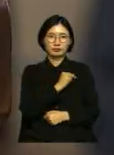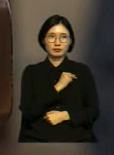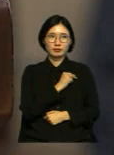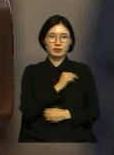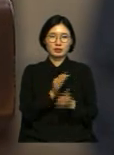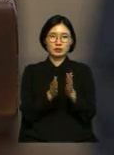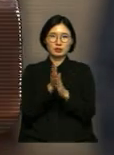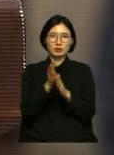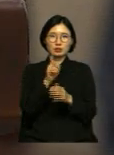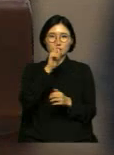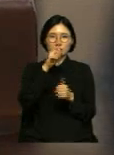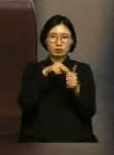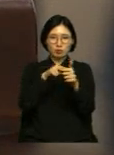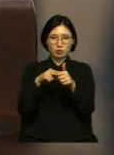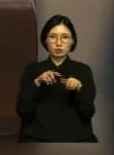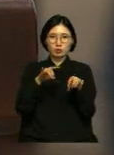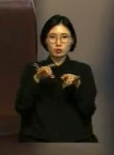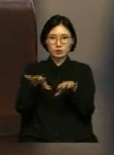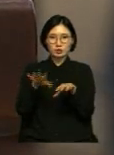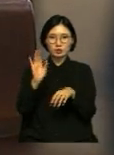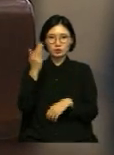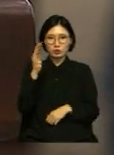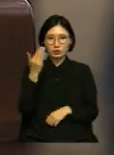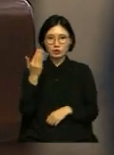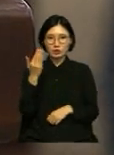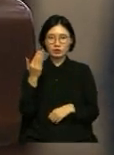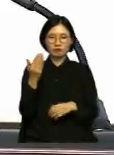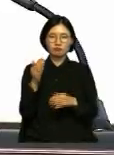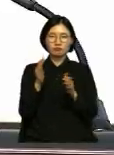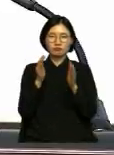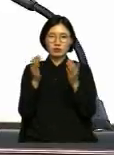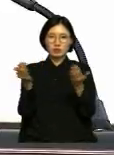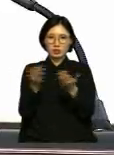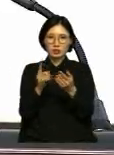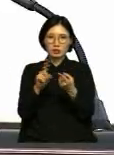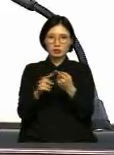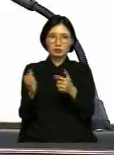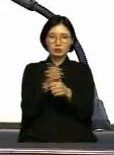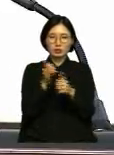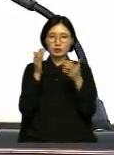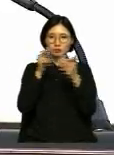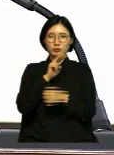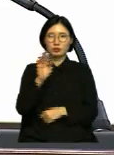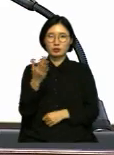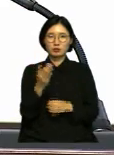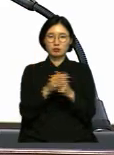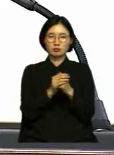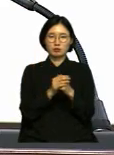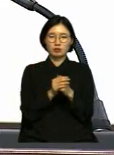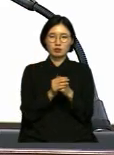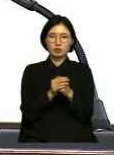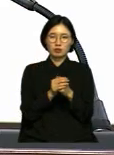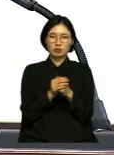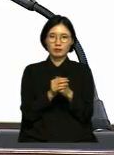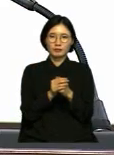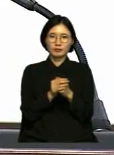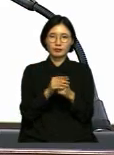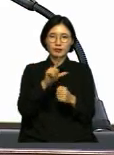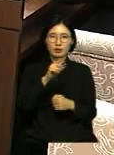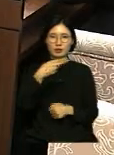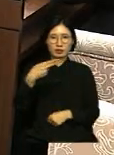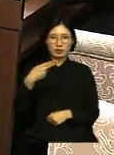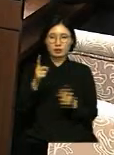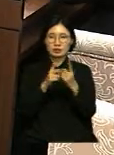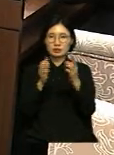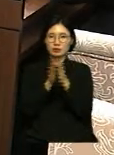시의원들은 시가 정보통신 분야나 첨단 업종 유치에 총력을 기울여야 한다며 국가산업단지 조성 시행자인